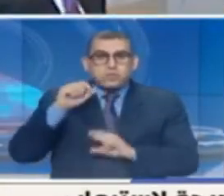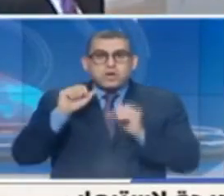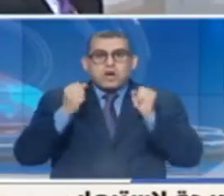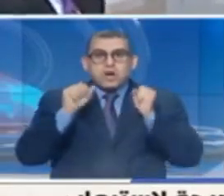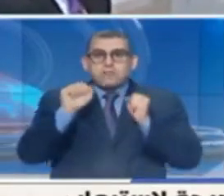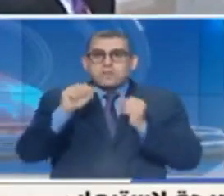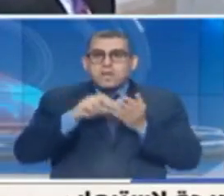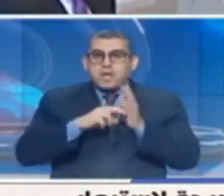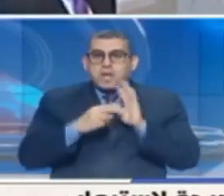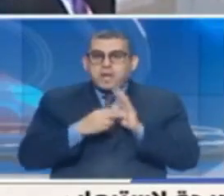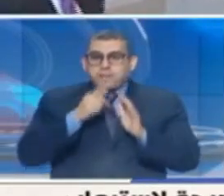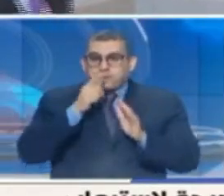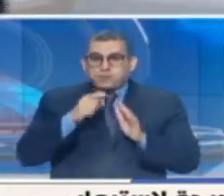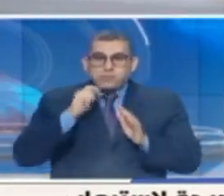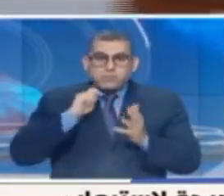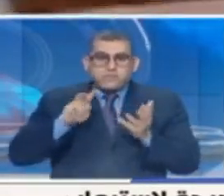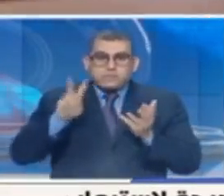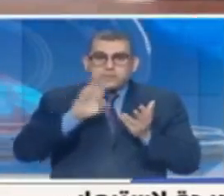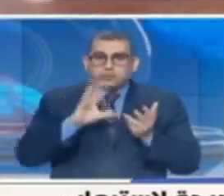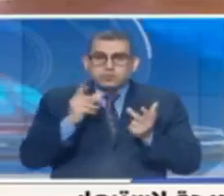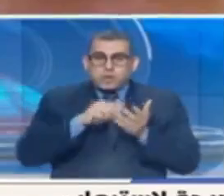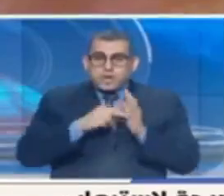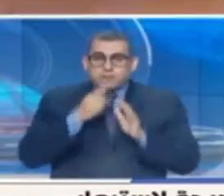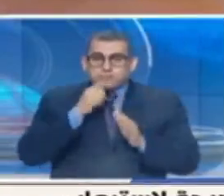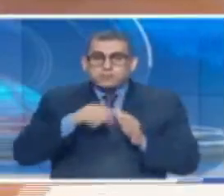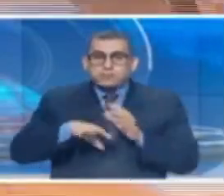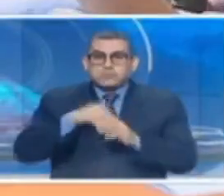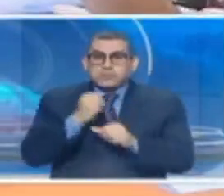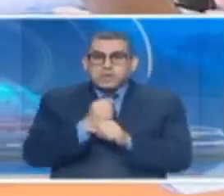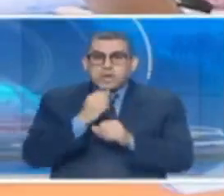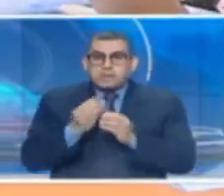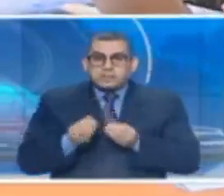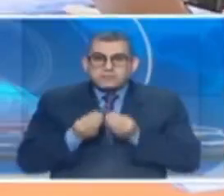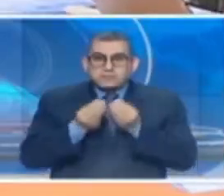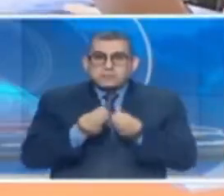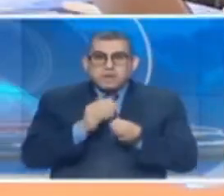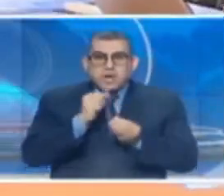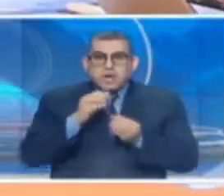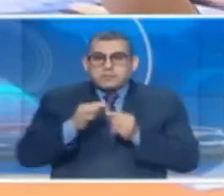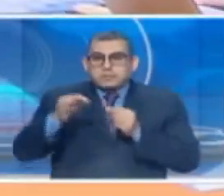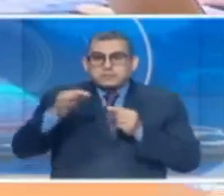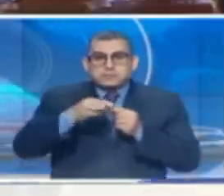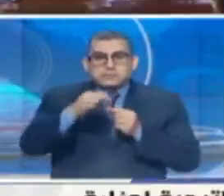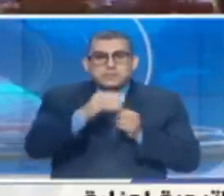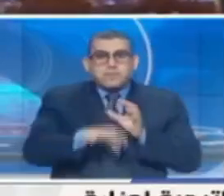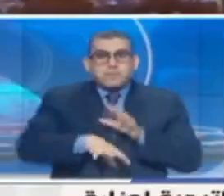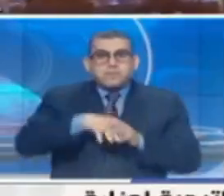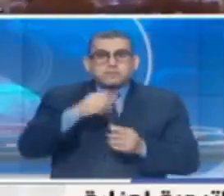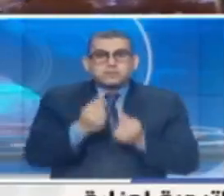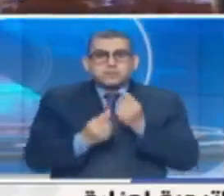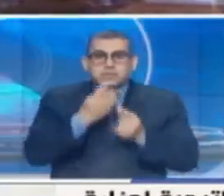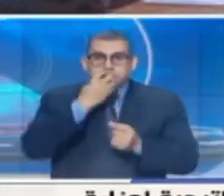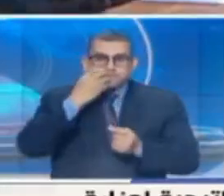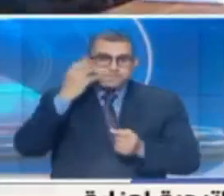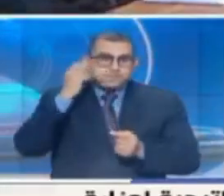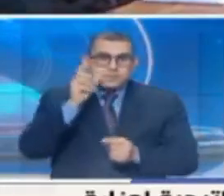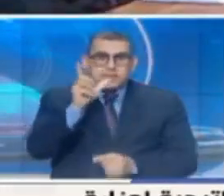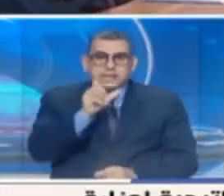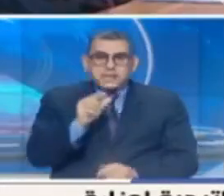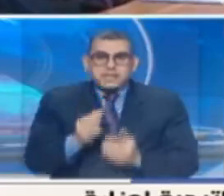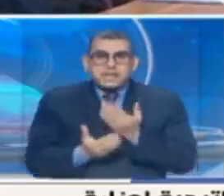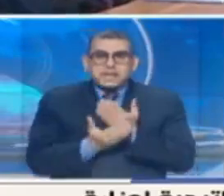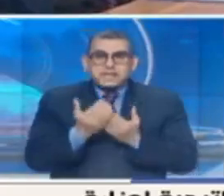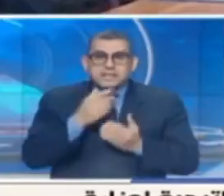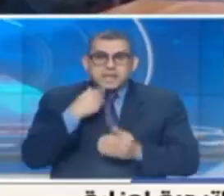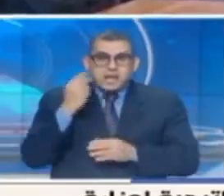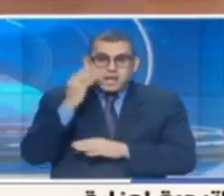الكهرباء على مستوى الجمهورية، كذلك الموقف التنفيذي لإمدادات التغذية الكهربائية للمشروع الزراعي العملاق الدلتا